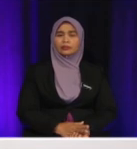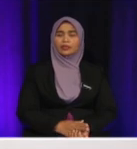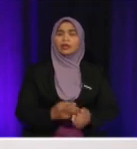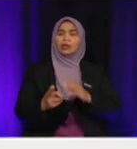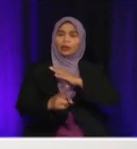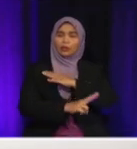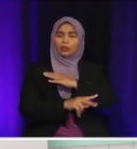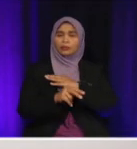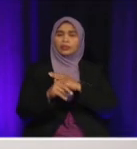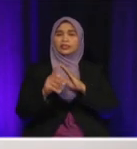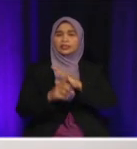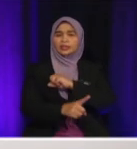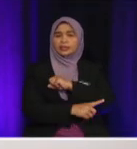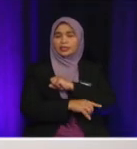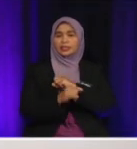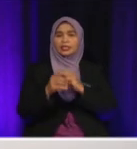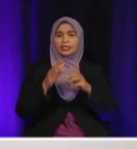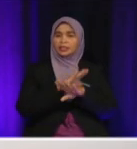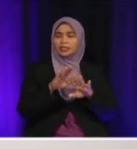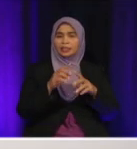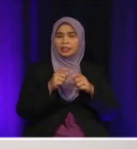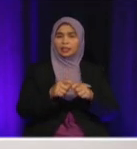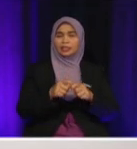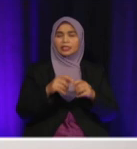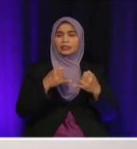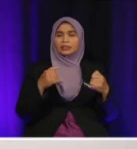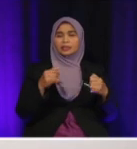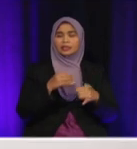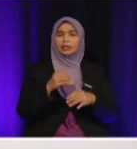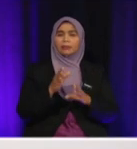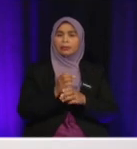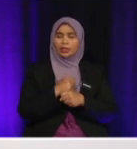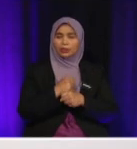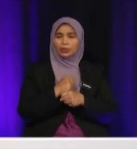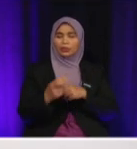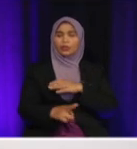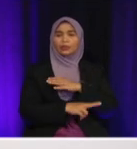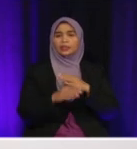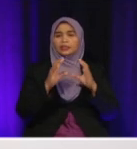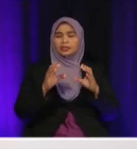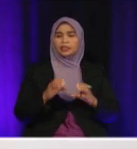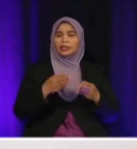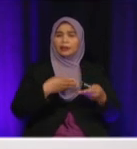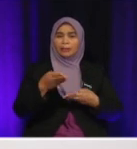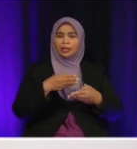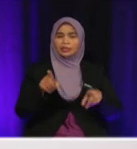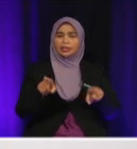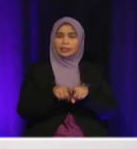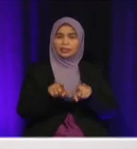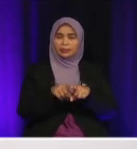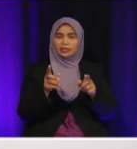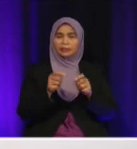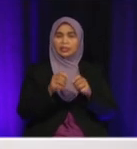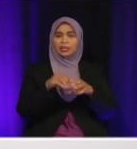Hukuman kesiksaan yang tidak ditetapkan jenis dan bentuk hukumannya secara balasan yang sama seperti di dalam Al-Quran